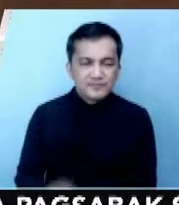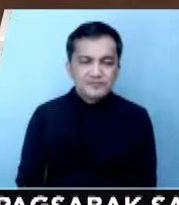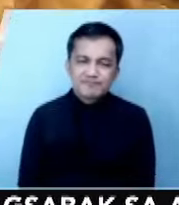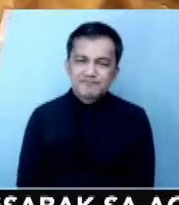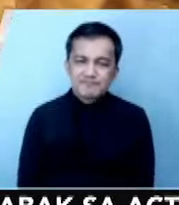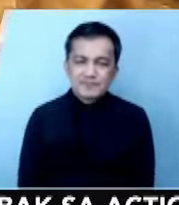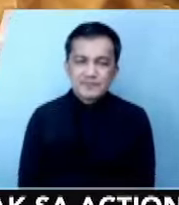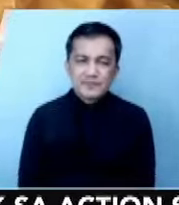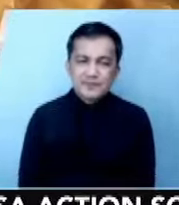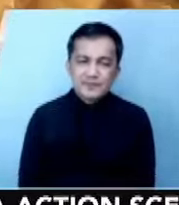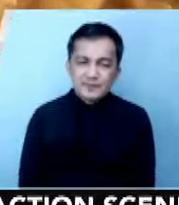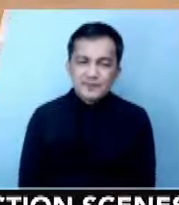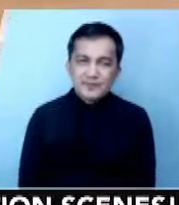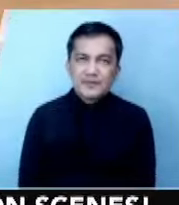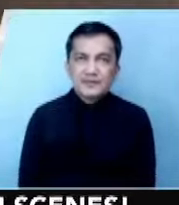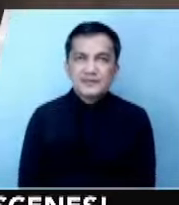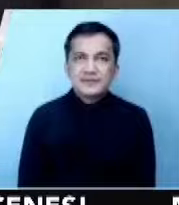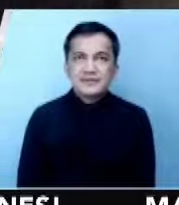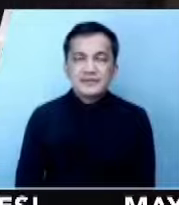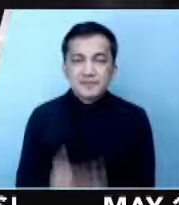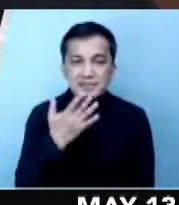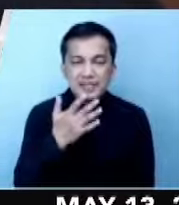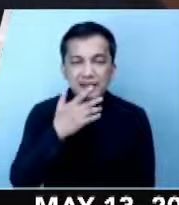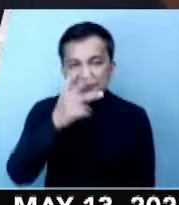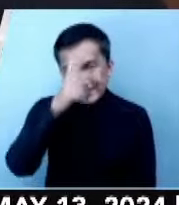Sarap. Malasa yung chicken.